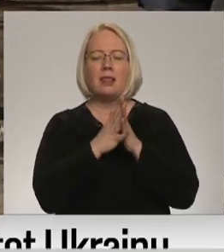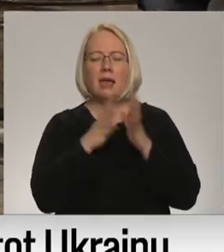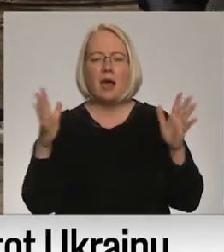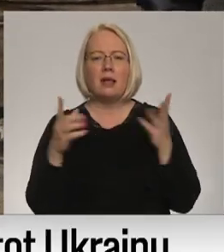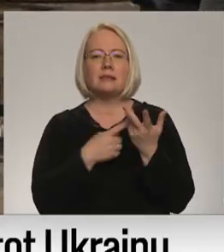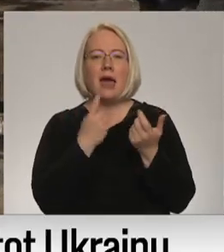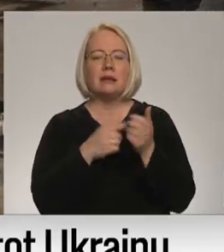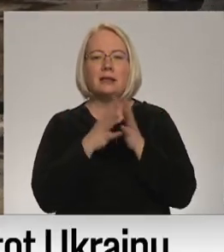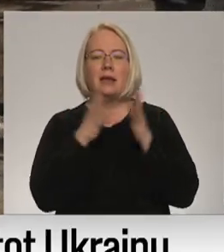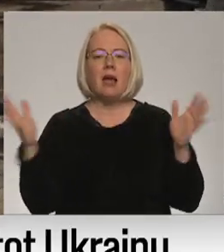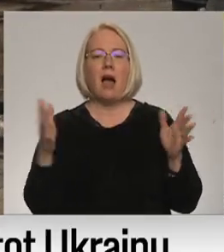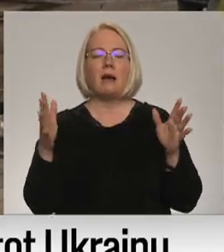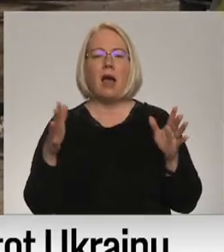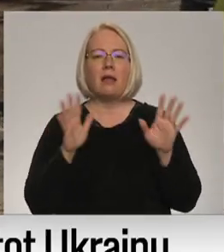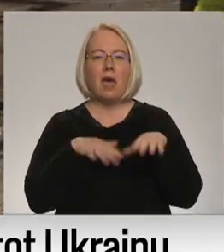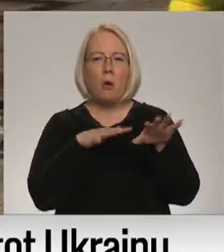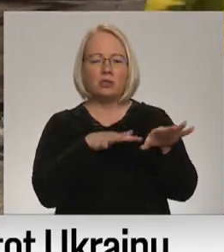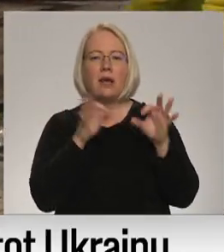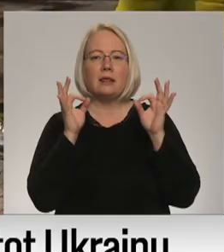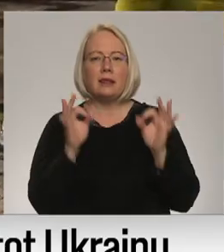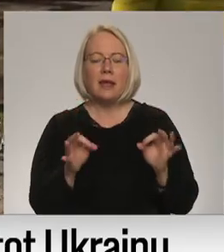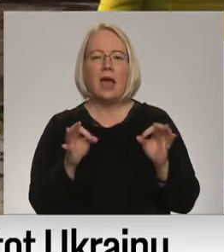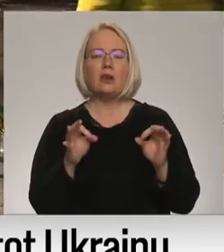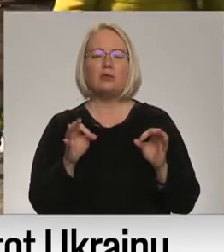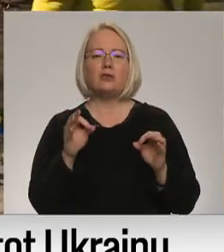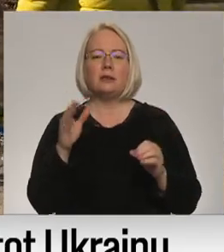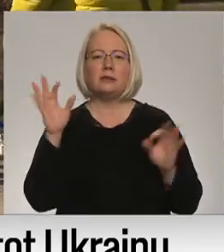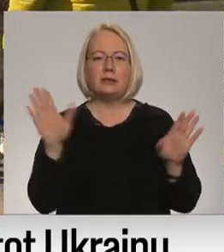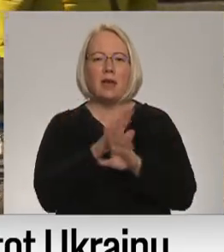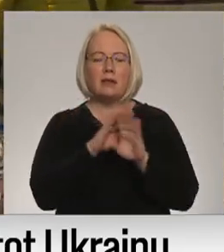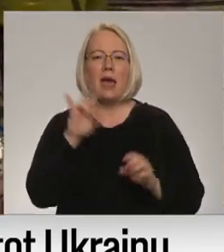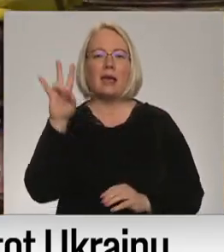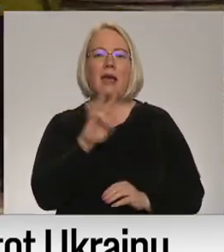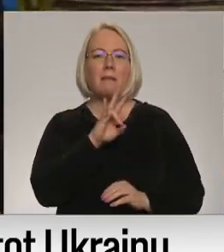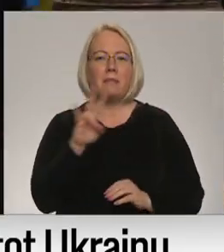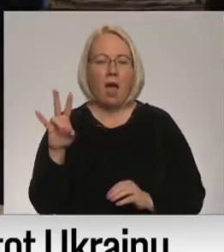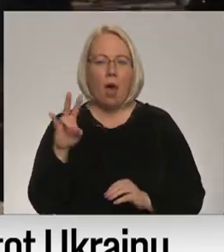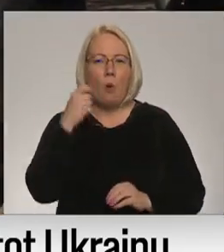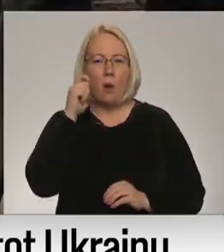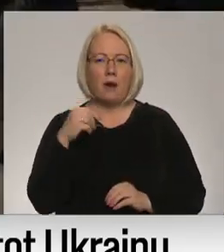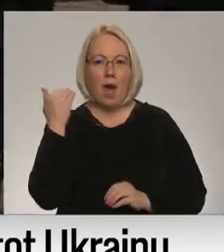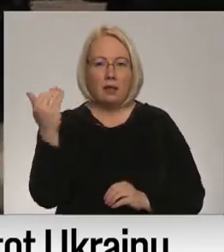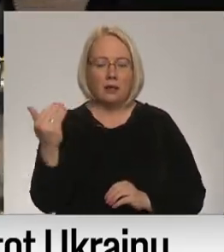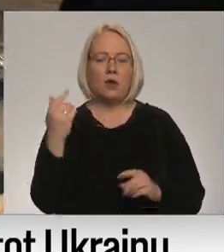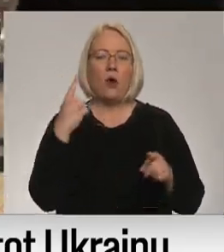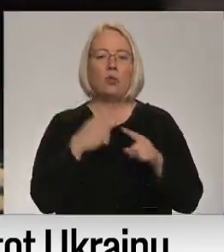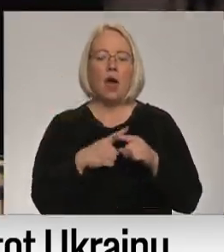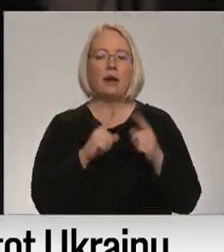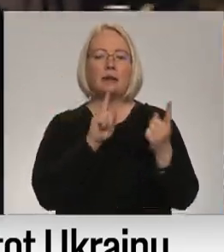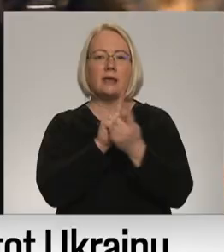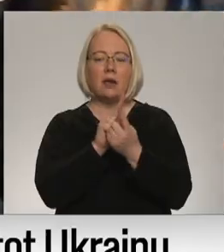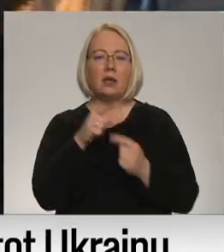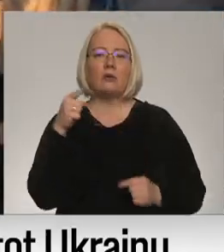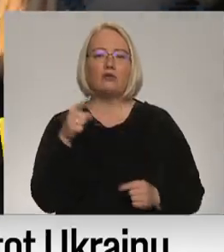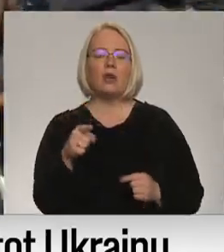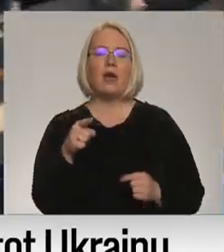lielākā demonstrācija. Sevišķi emocionāli bija pirms mirkļa izskanējusi Ukrainas himna, kur izpildīja koris. Un es esmu arī satikusi šajā pasākumā